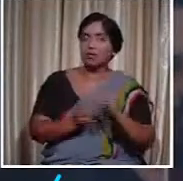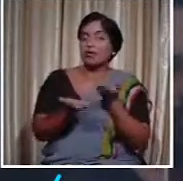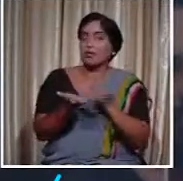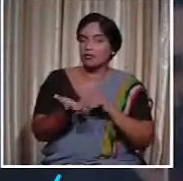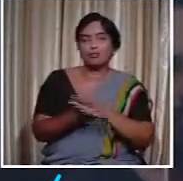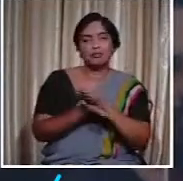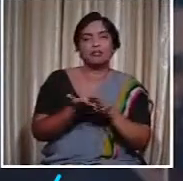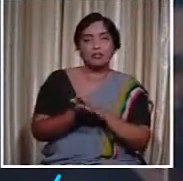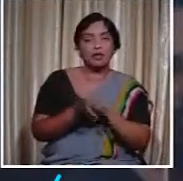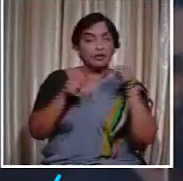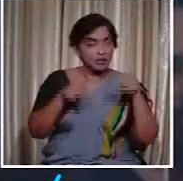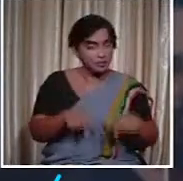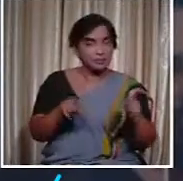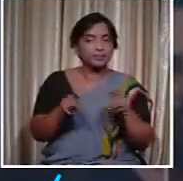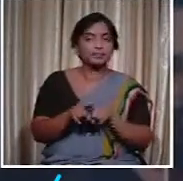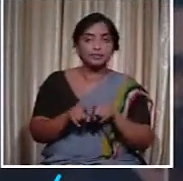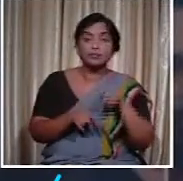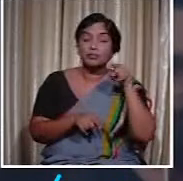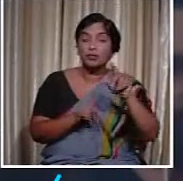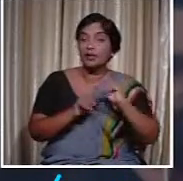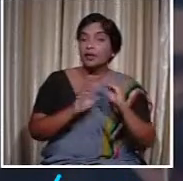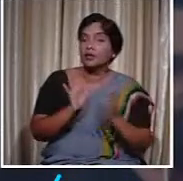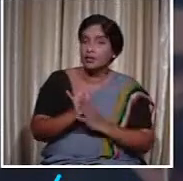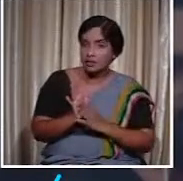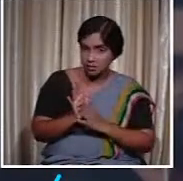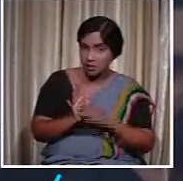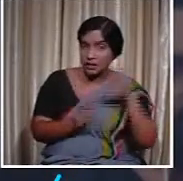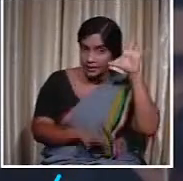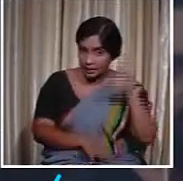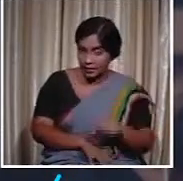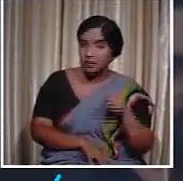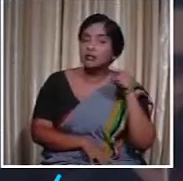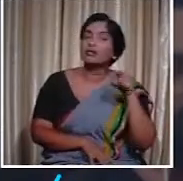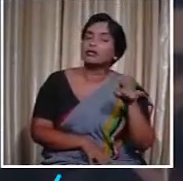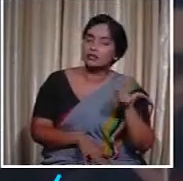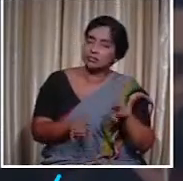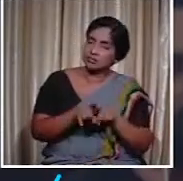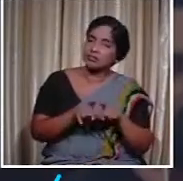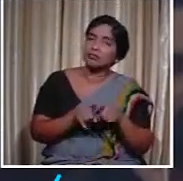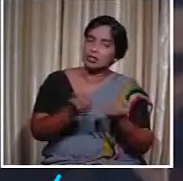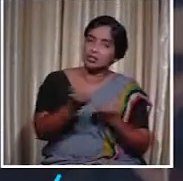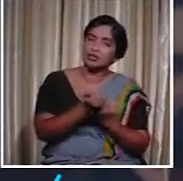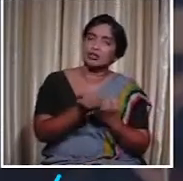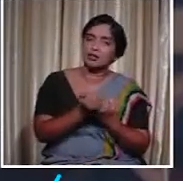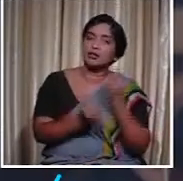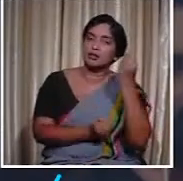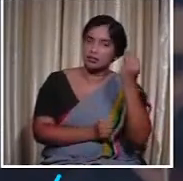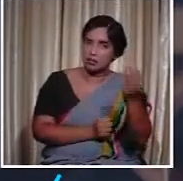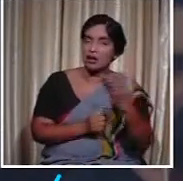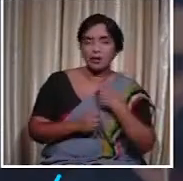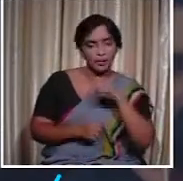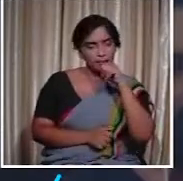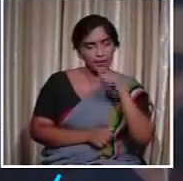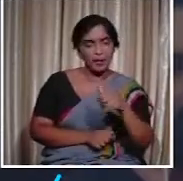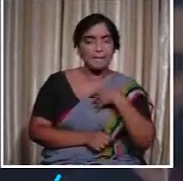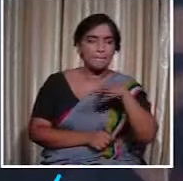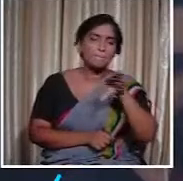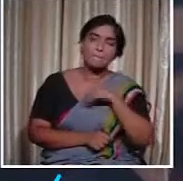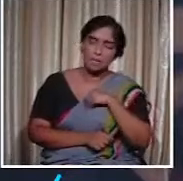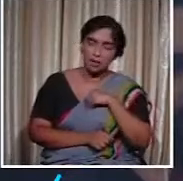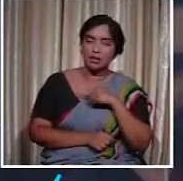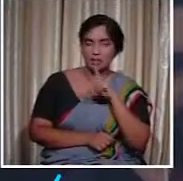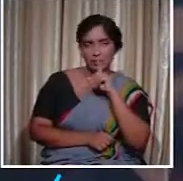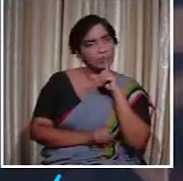ප්‍රතිසංස්කරණ ඉල්ලන්නේ. ඉතින් ඒ නිසා ඒ වාගමැතිතුමා ගේනවනම් ඒ සඳහා අපි සහයෝගය ලබා දෙන්න පැහැදිලිවම එකඟයි කියන එක